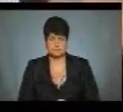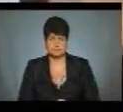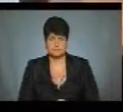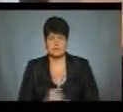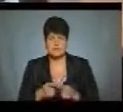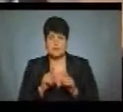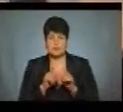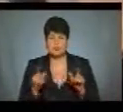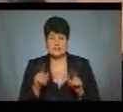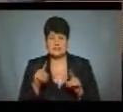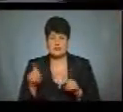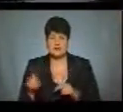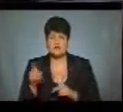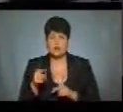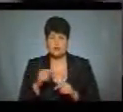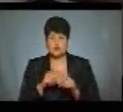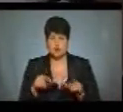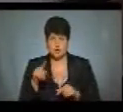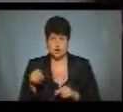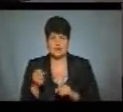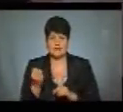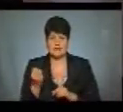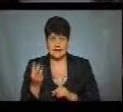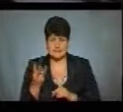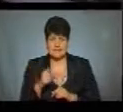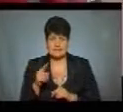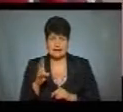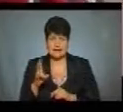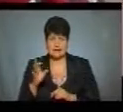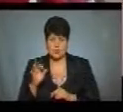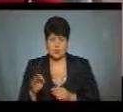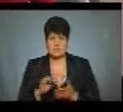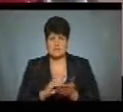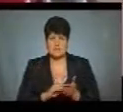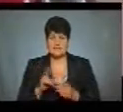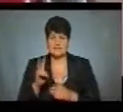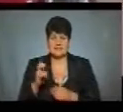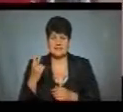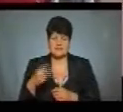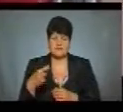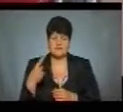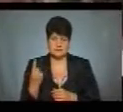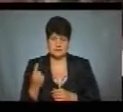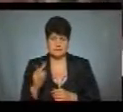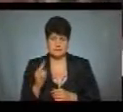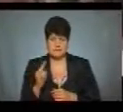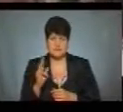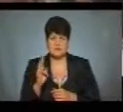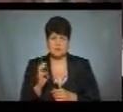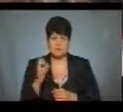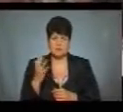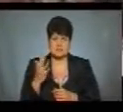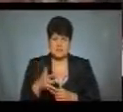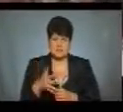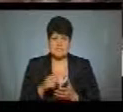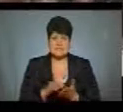Це пункт тестування у Тернопільській школі номер 13. ЗНО складали 221 абітурієнт із